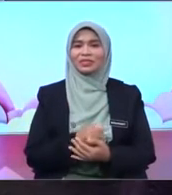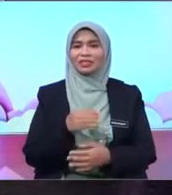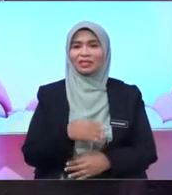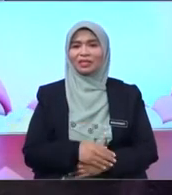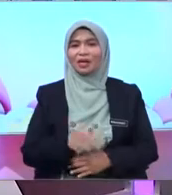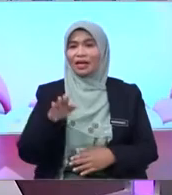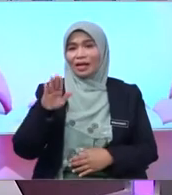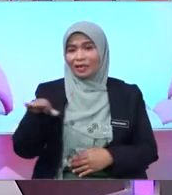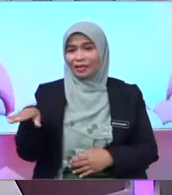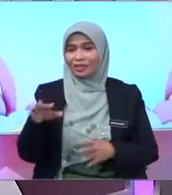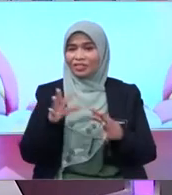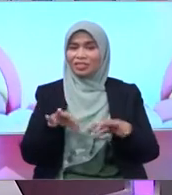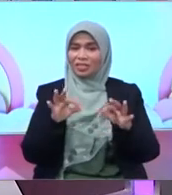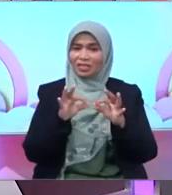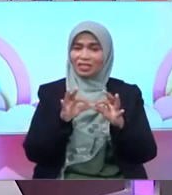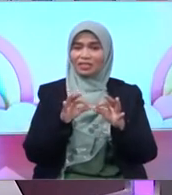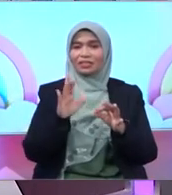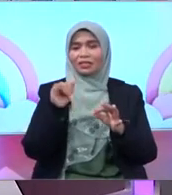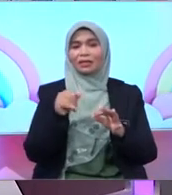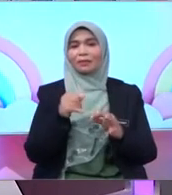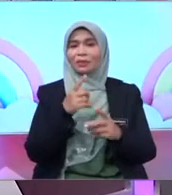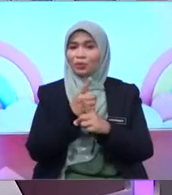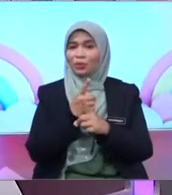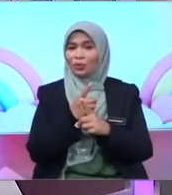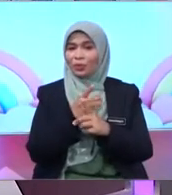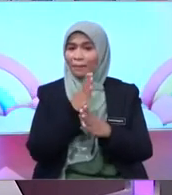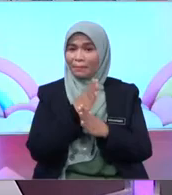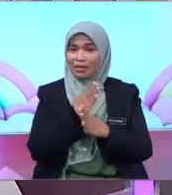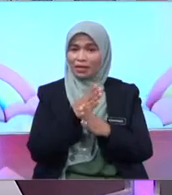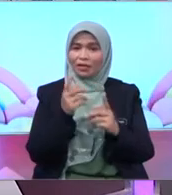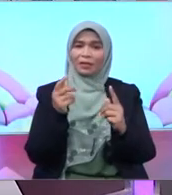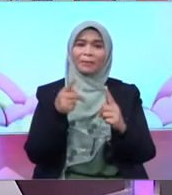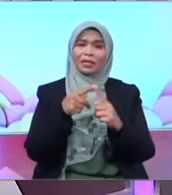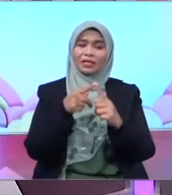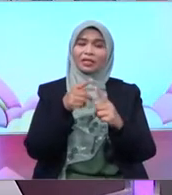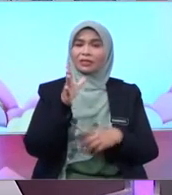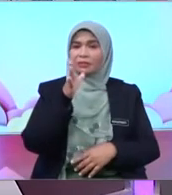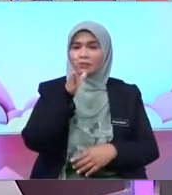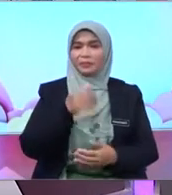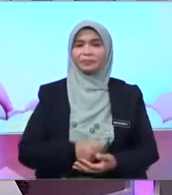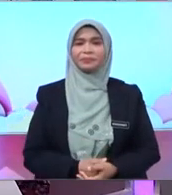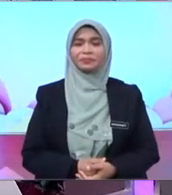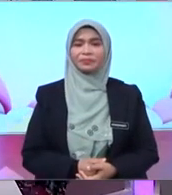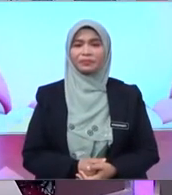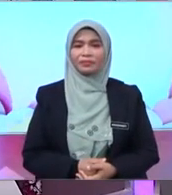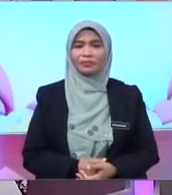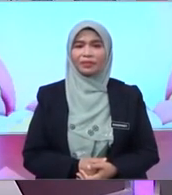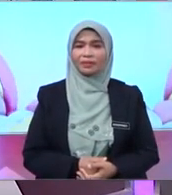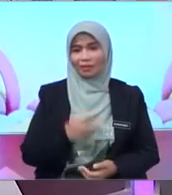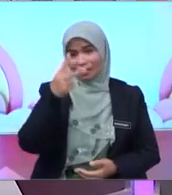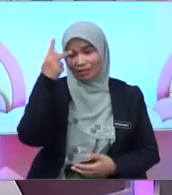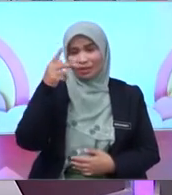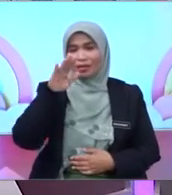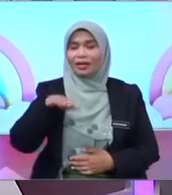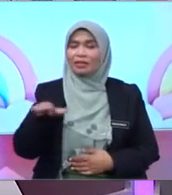mirake ini adalah tingkah laku yang benar-benar kini tinggal aku yang benar kerennya ada